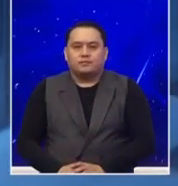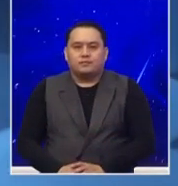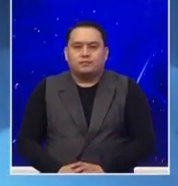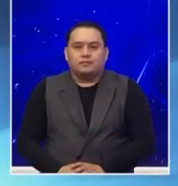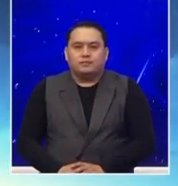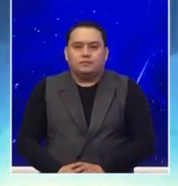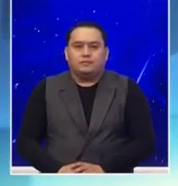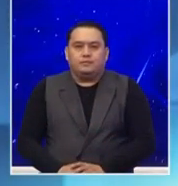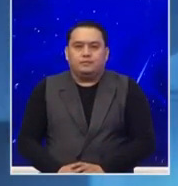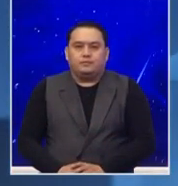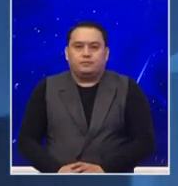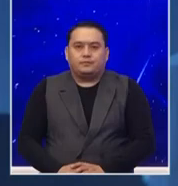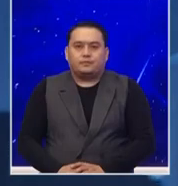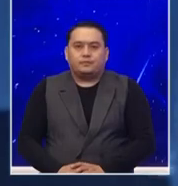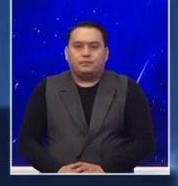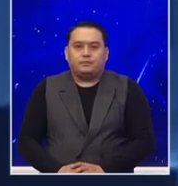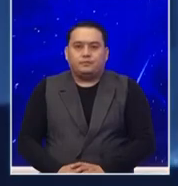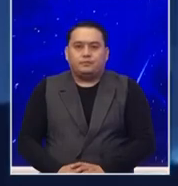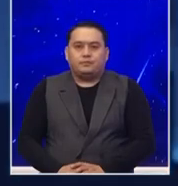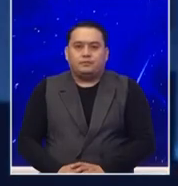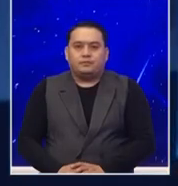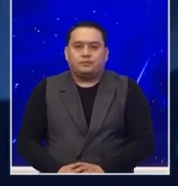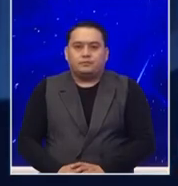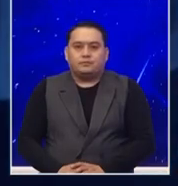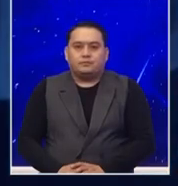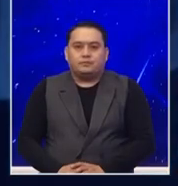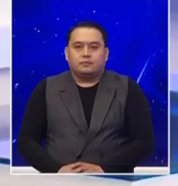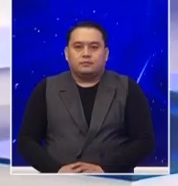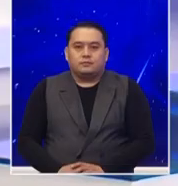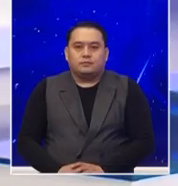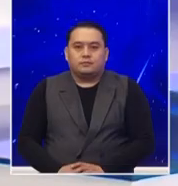Кадырбай, Казагабит Кабдрахман, Абылай Куттыкбай, телеканал ЖТСУ.